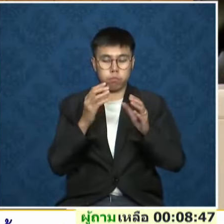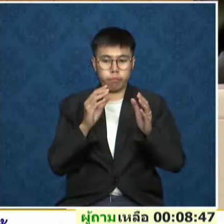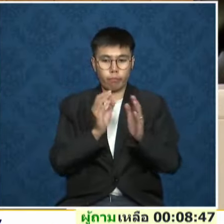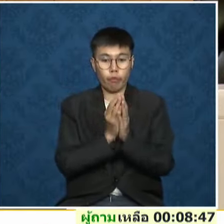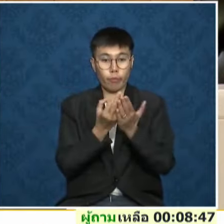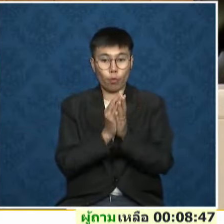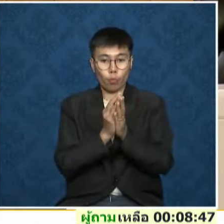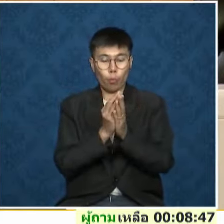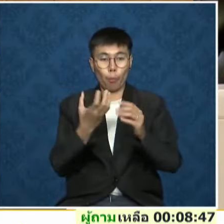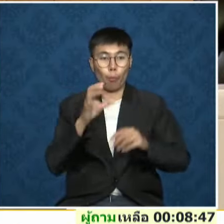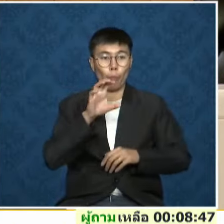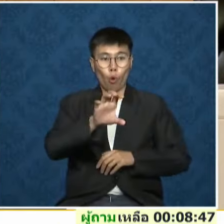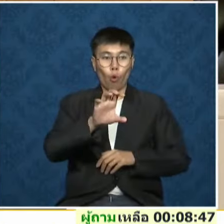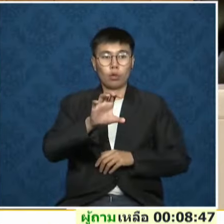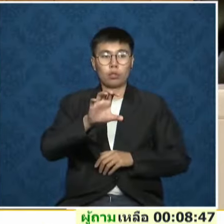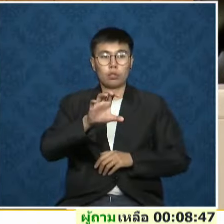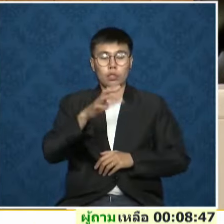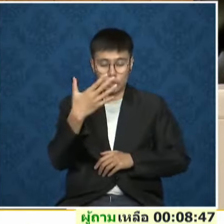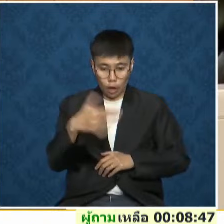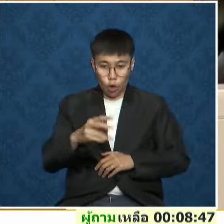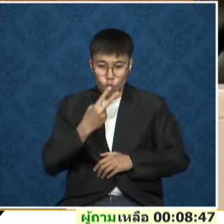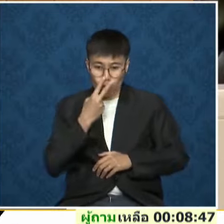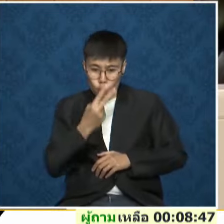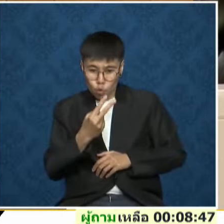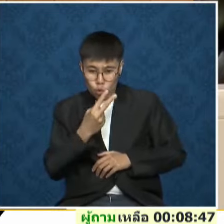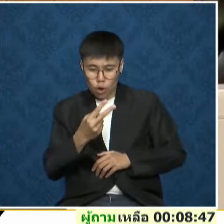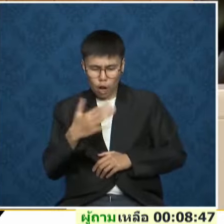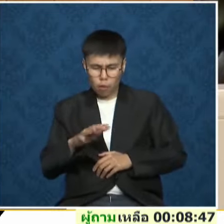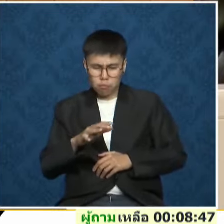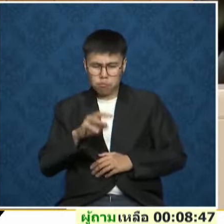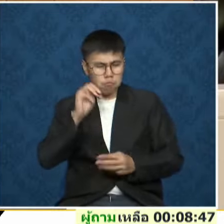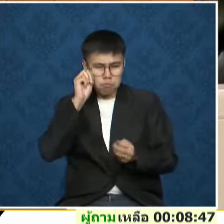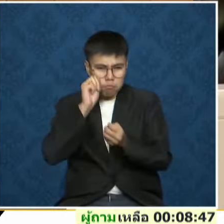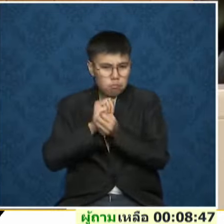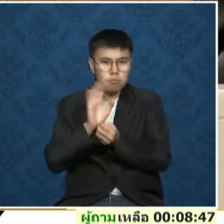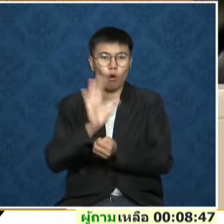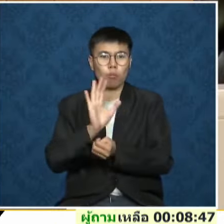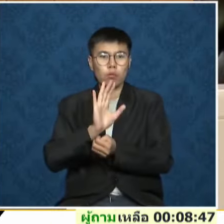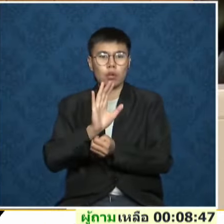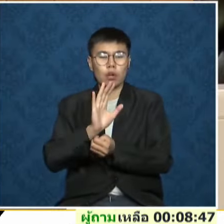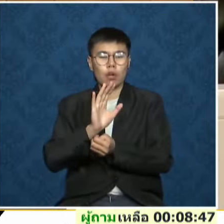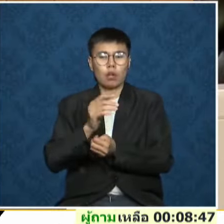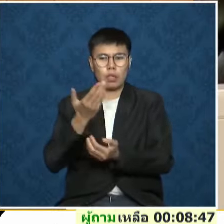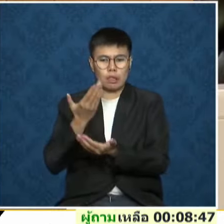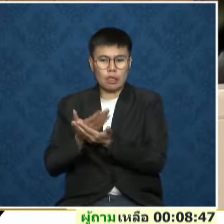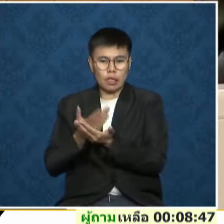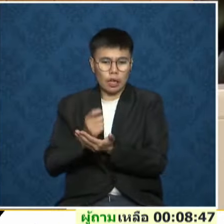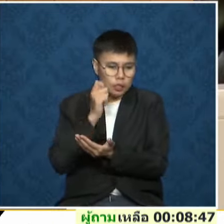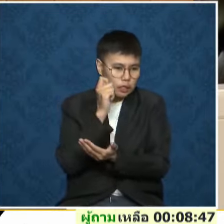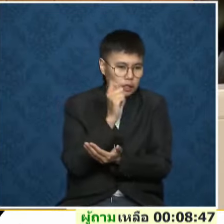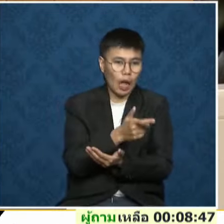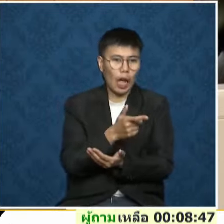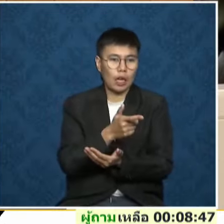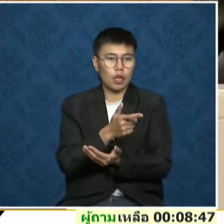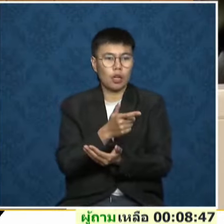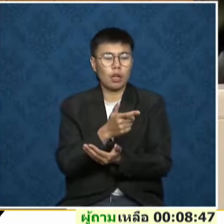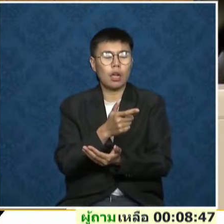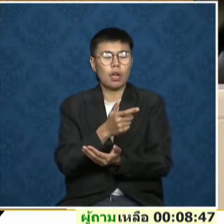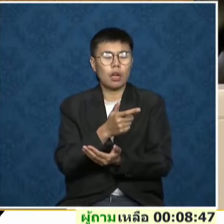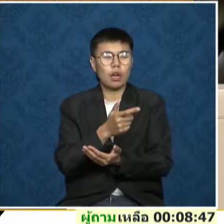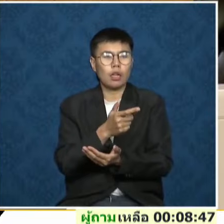าหารที่ดูแล้วจะไม่เหมาะสมนะครับกับการจัดสรรงบประมาณในแต่ละมื้อ